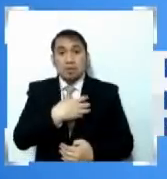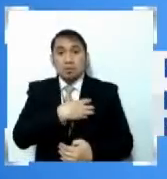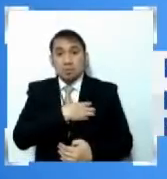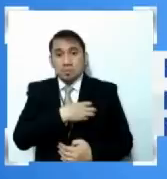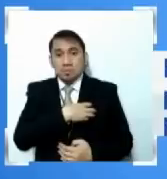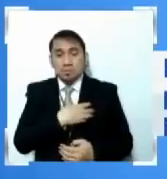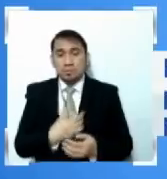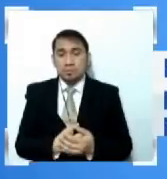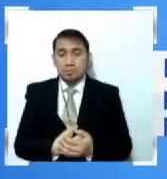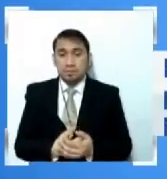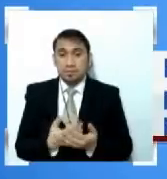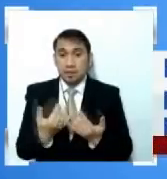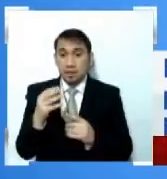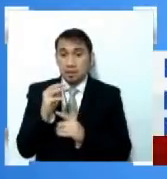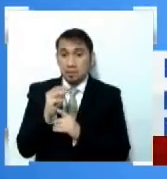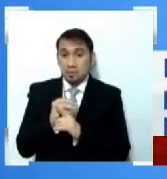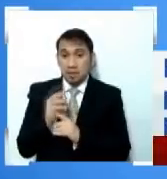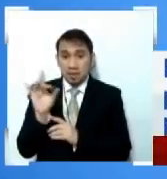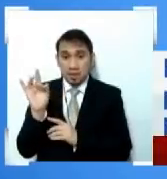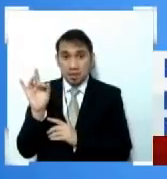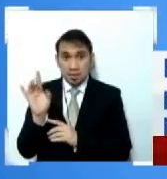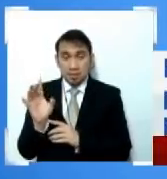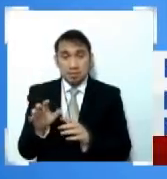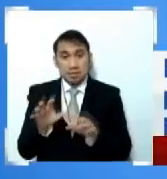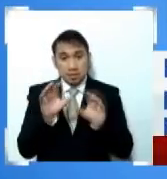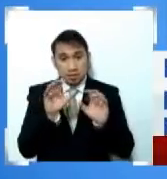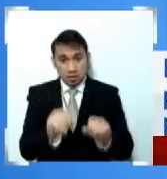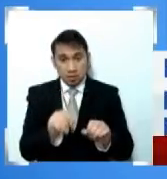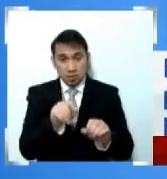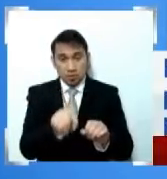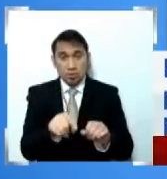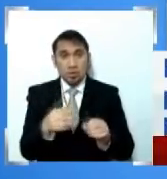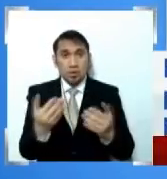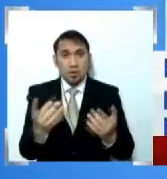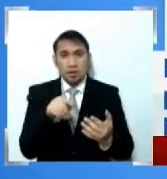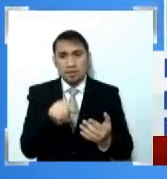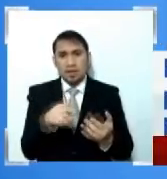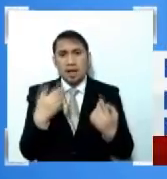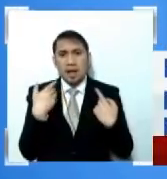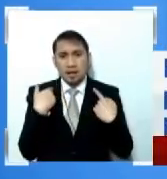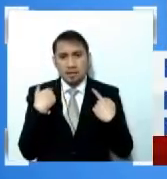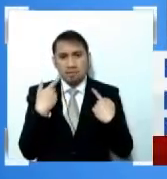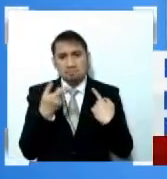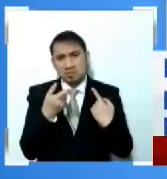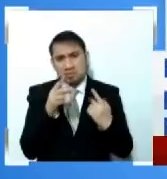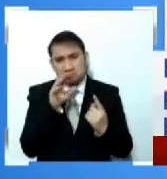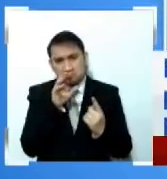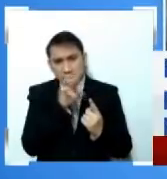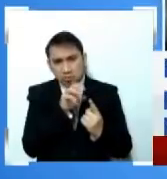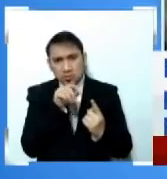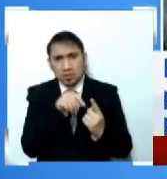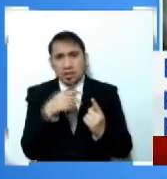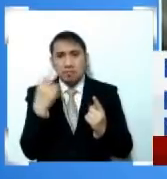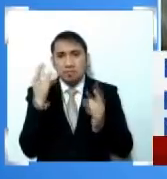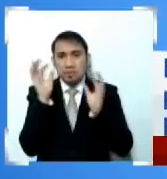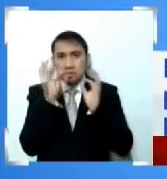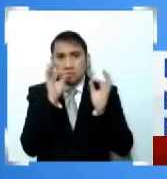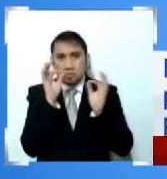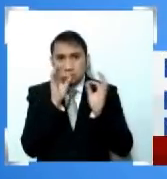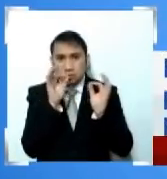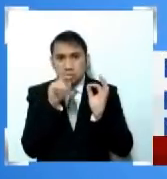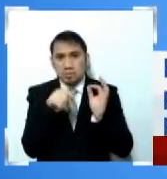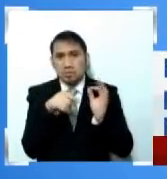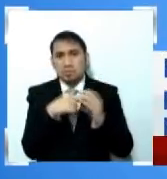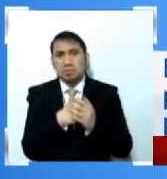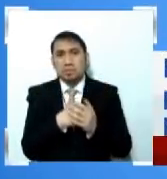May 18, inaresto ng Caloocan Police makaraang mahulingan umano ng ilegal na droga ang 39-anyos na construction worker na si